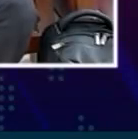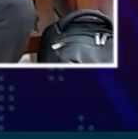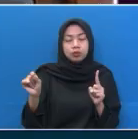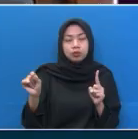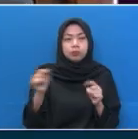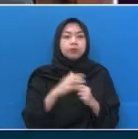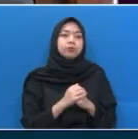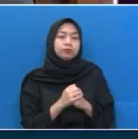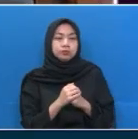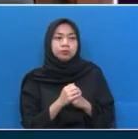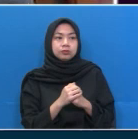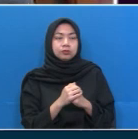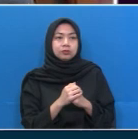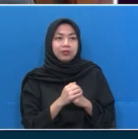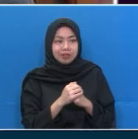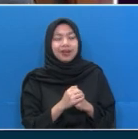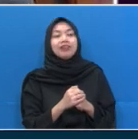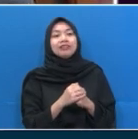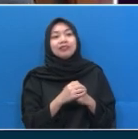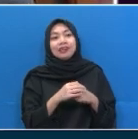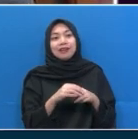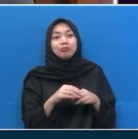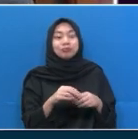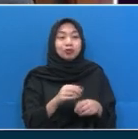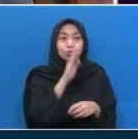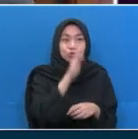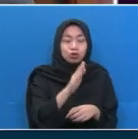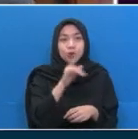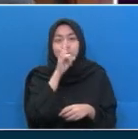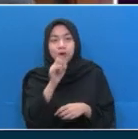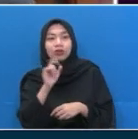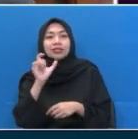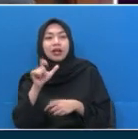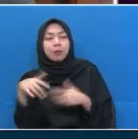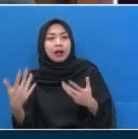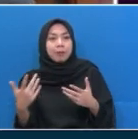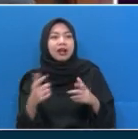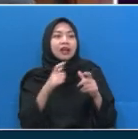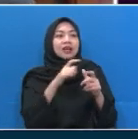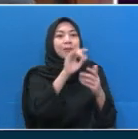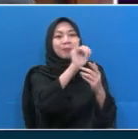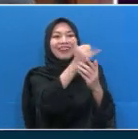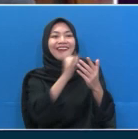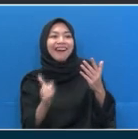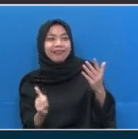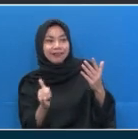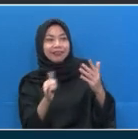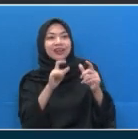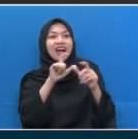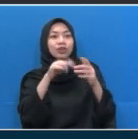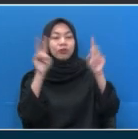untuk menunjukkan terindikasi jujur atau bohong ahli poligraf menggunakan metode scoring atau penilaian untuk tes poligraf